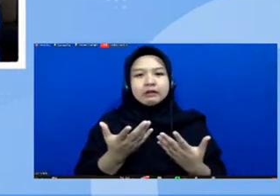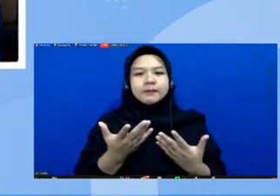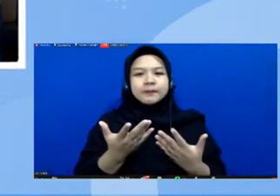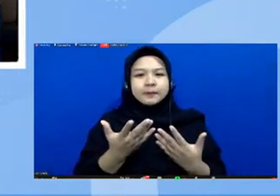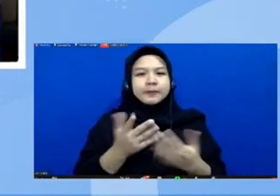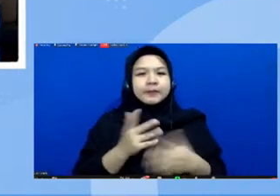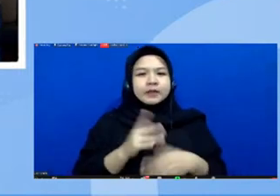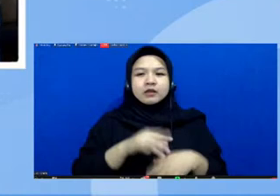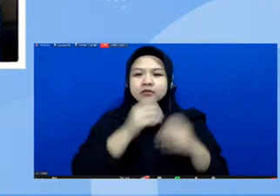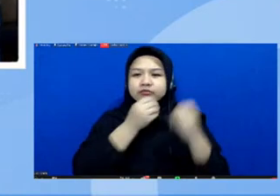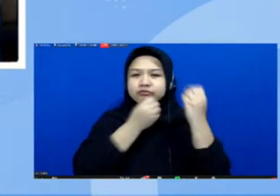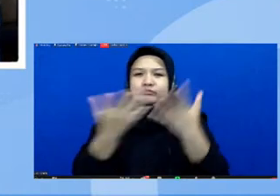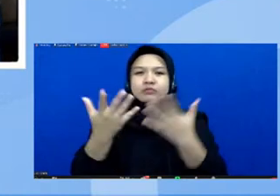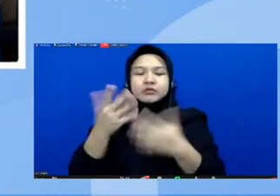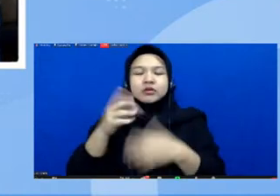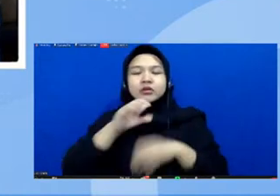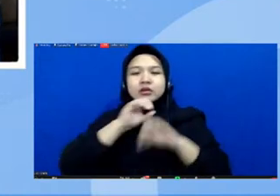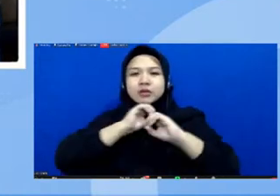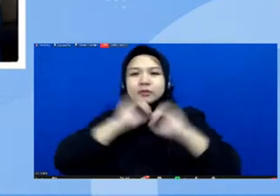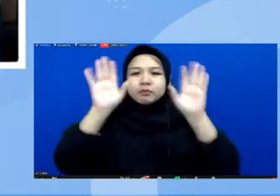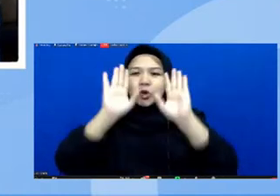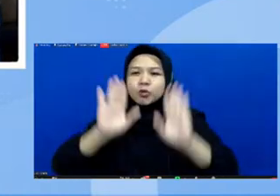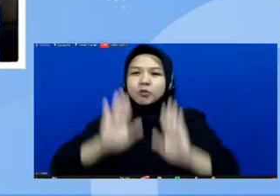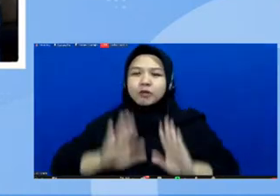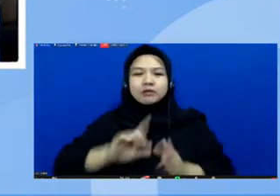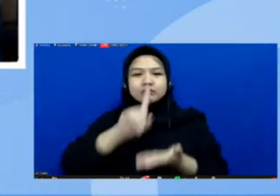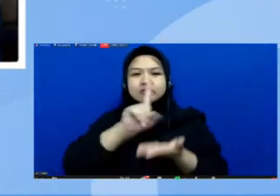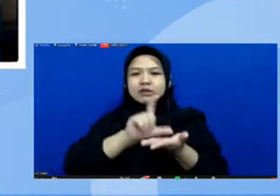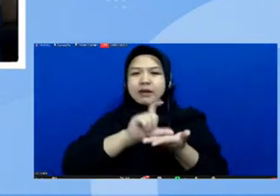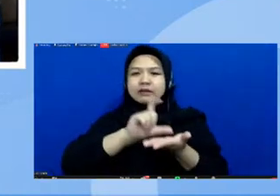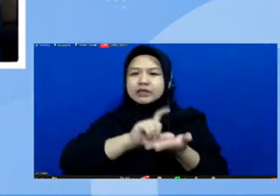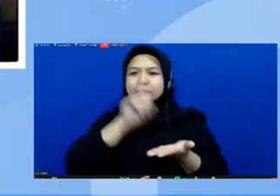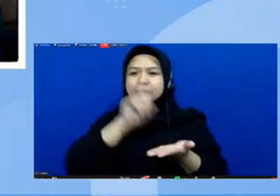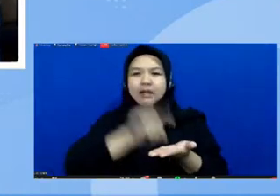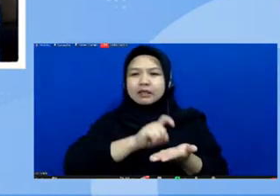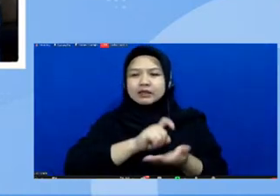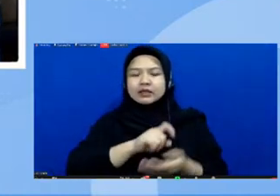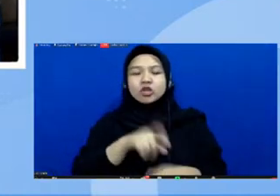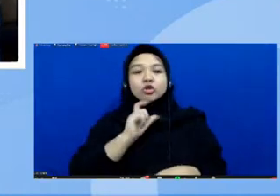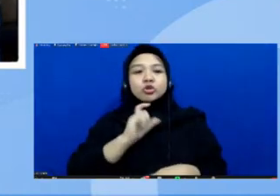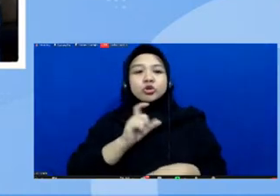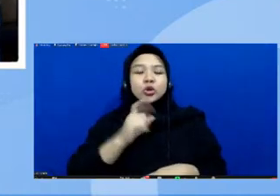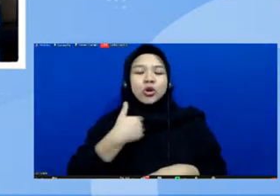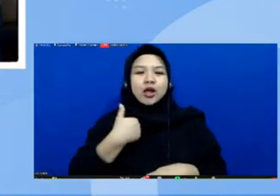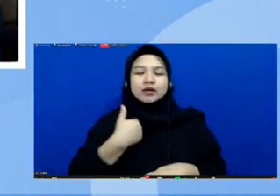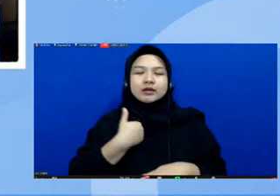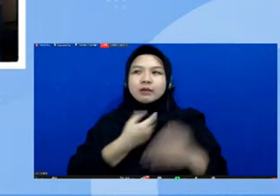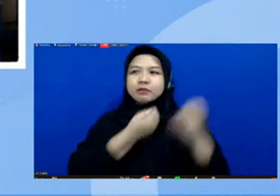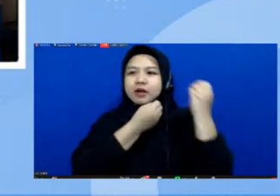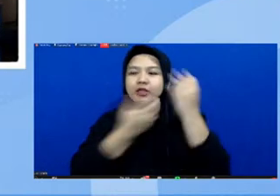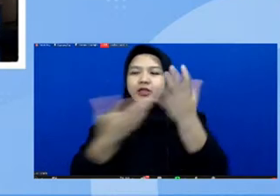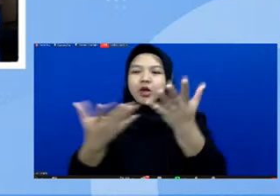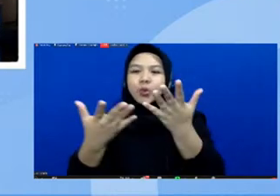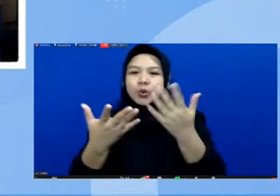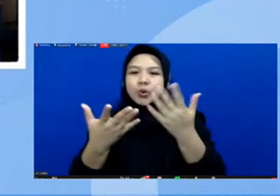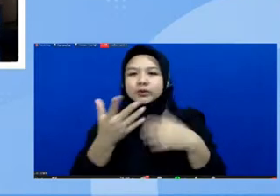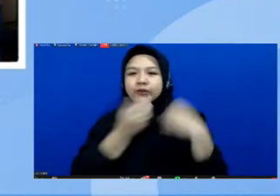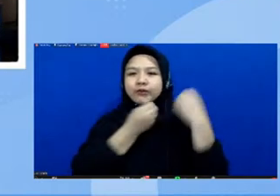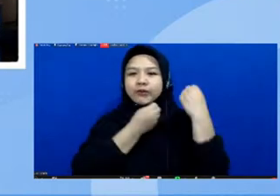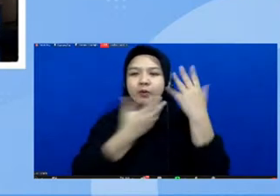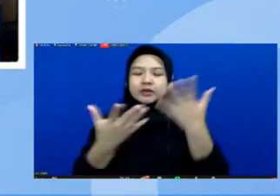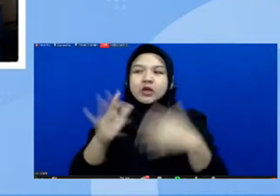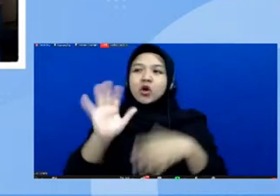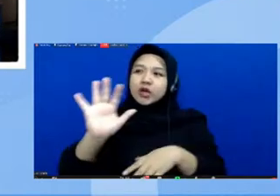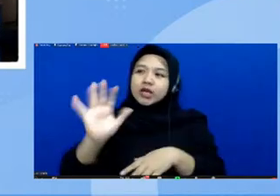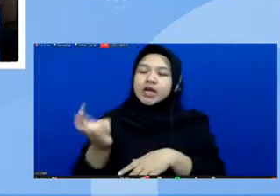warning sign-nya tuh dimatiin gitu. Jadi ya. Jadi kalau misalnya ada apa? Ada warning sign misalnya ya bentar